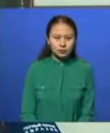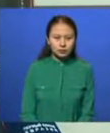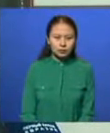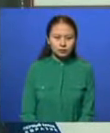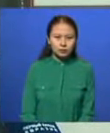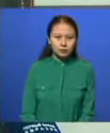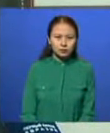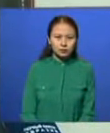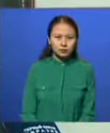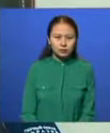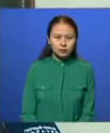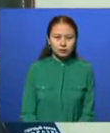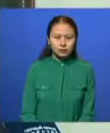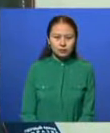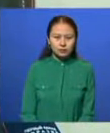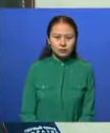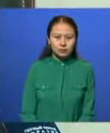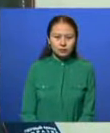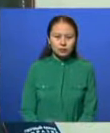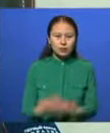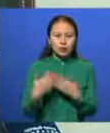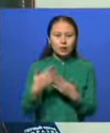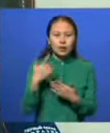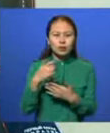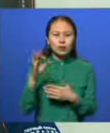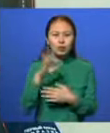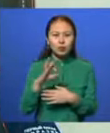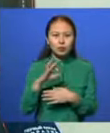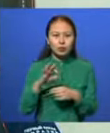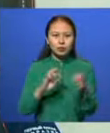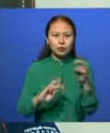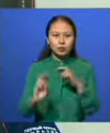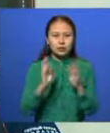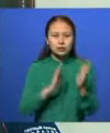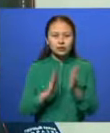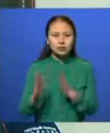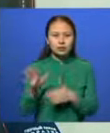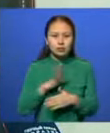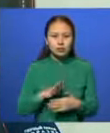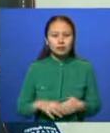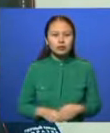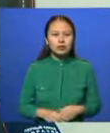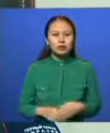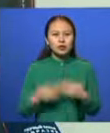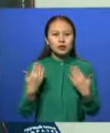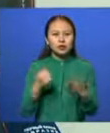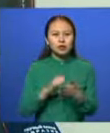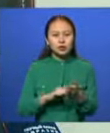Осы тапаншаны табу және тәркілеу бойынша бірқатар іздестіру шаралары жүргізілді. Соның